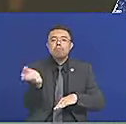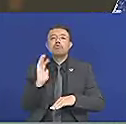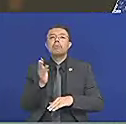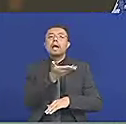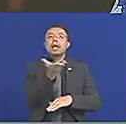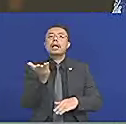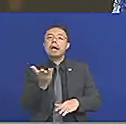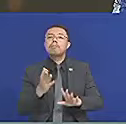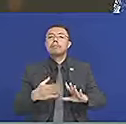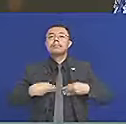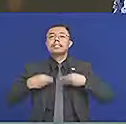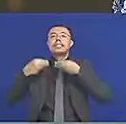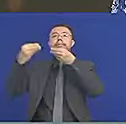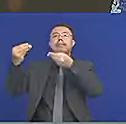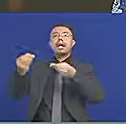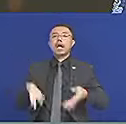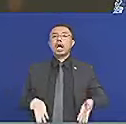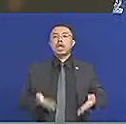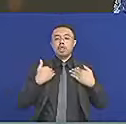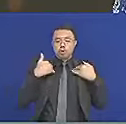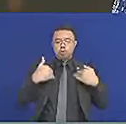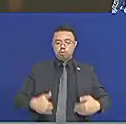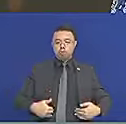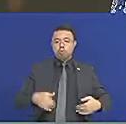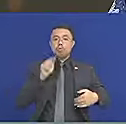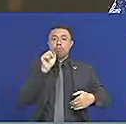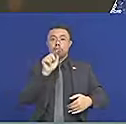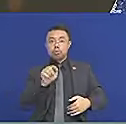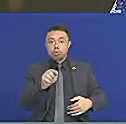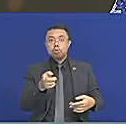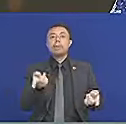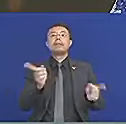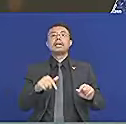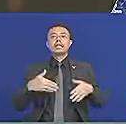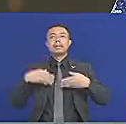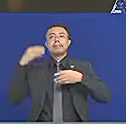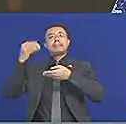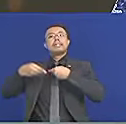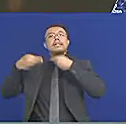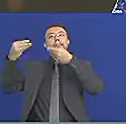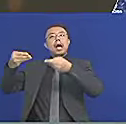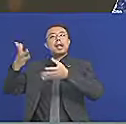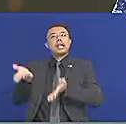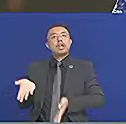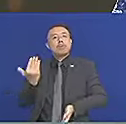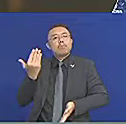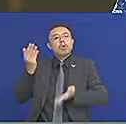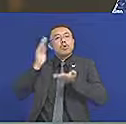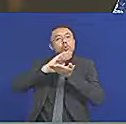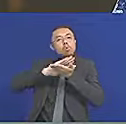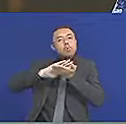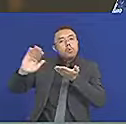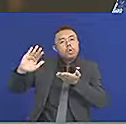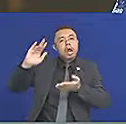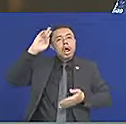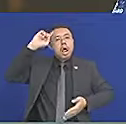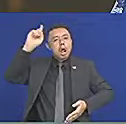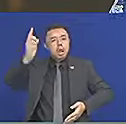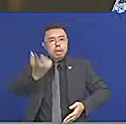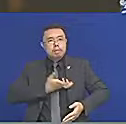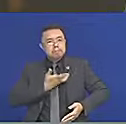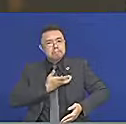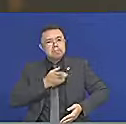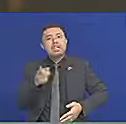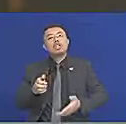mempersembahkan tubuhmu sebagai persembahan hidup yang kudus dan yang berkenan kepada Allah. Itu